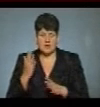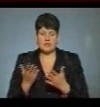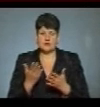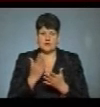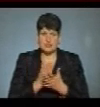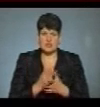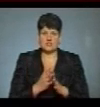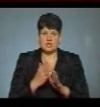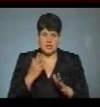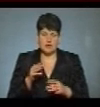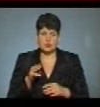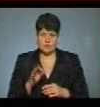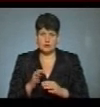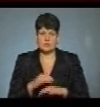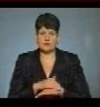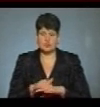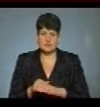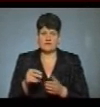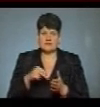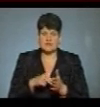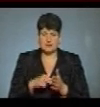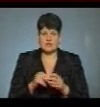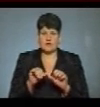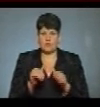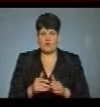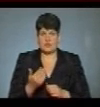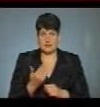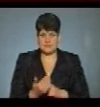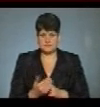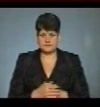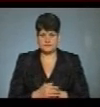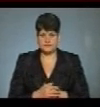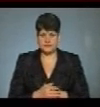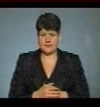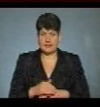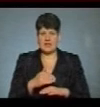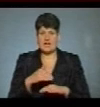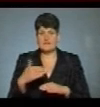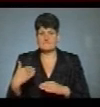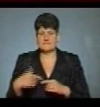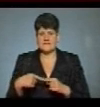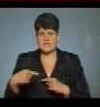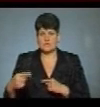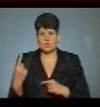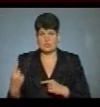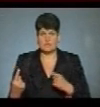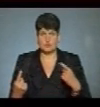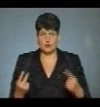на дворі вставати в неї, формувати її і на відстані один від одного не менше